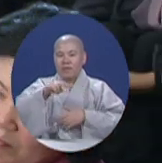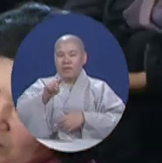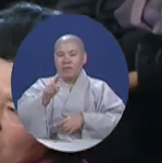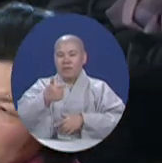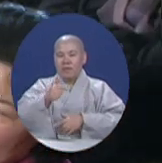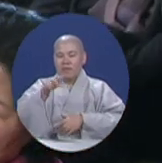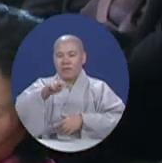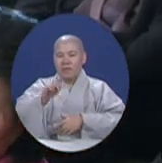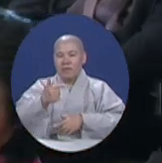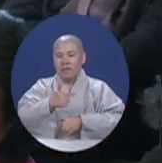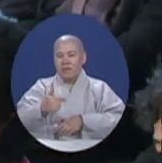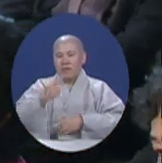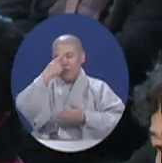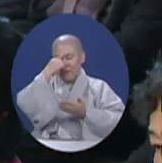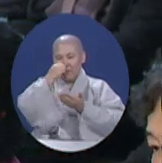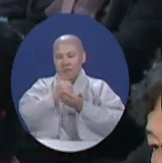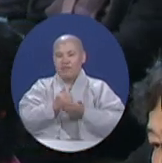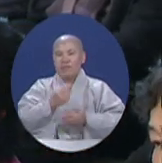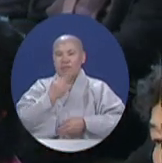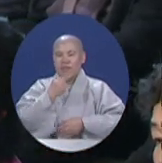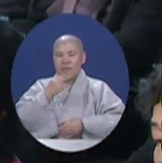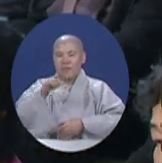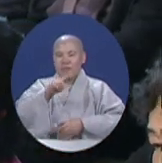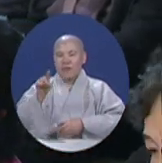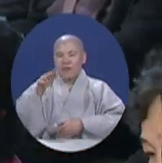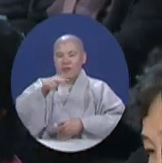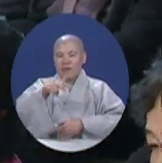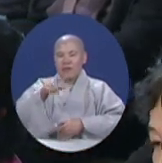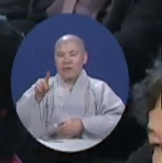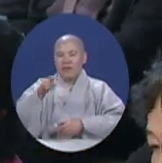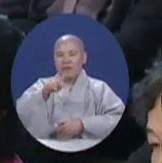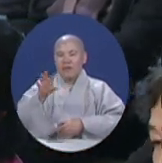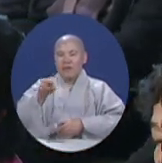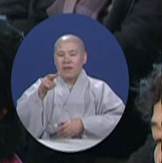같은 도인이 어떻게 나왔겠습니까? 이게 사자상승이에요.